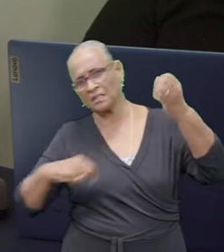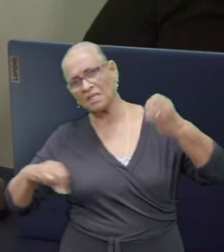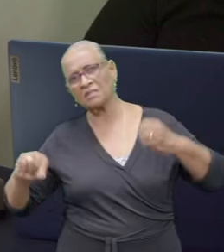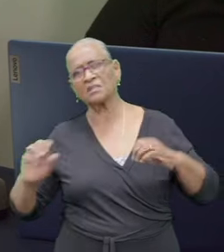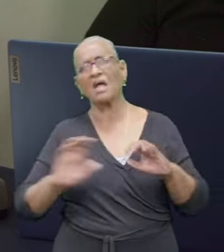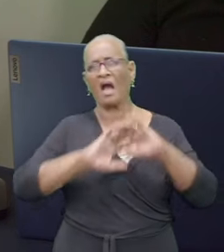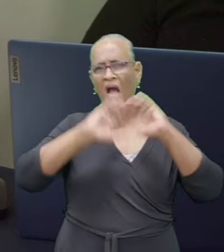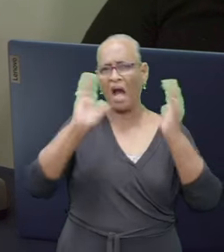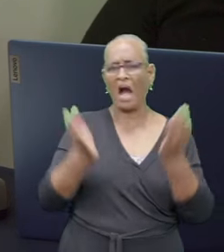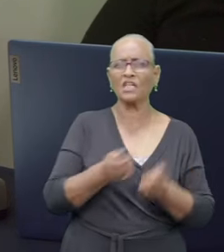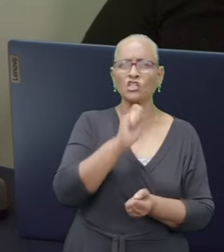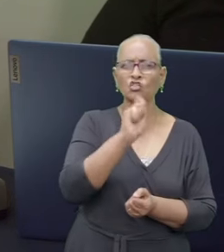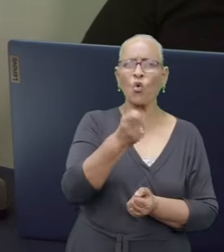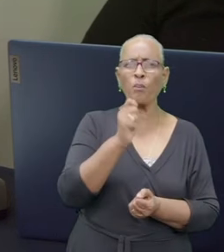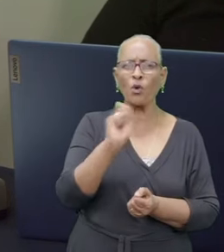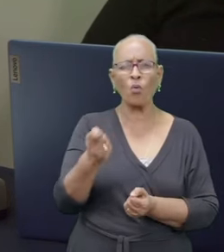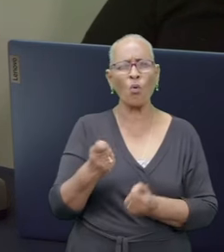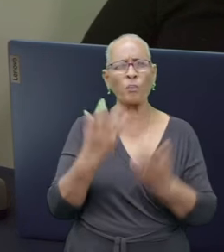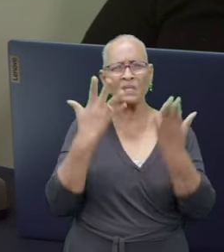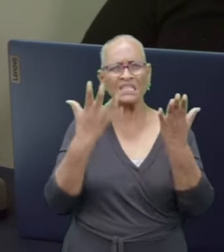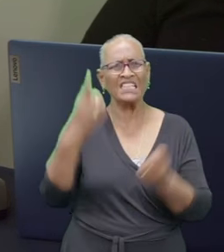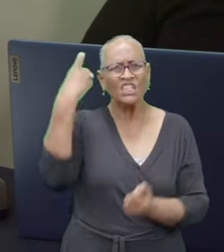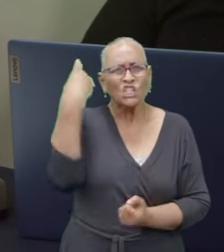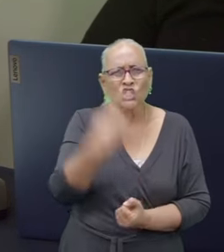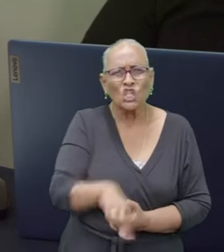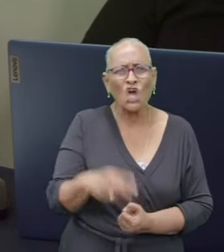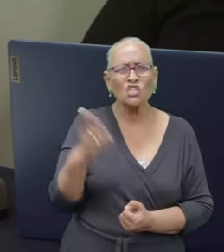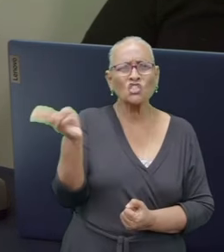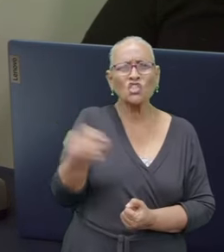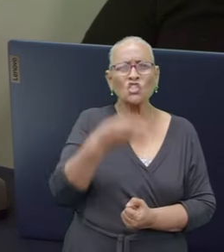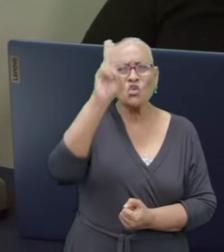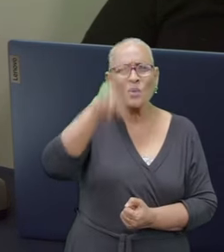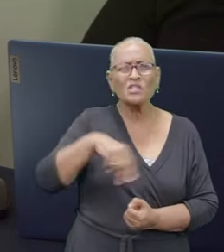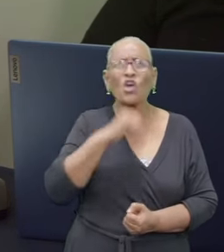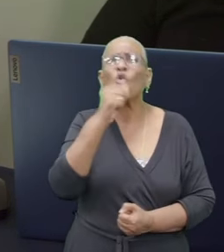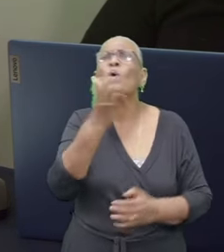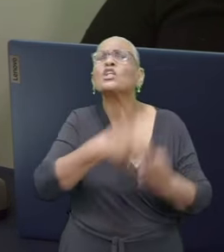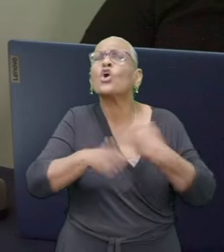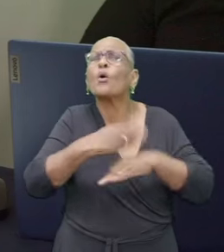die $710.000 gebeurd?